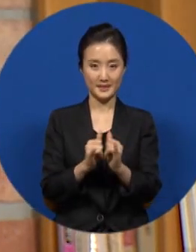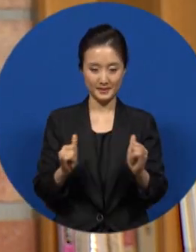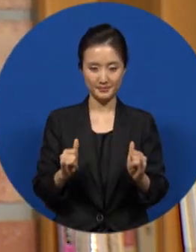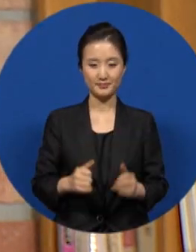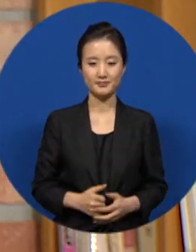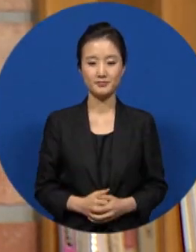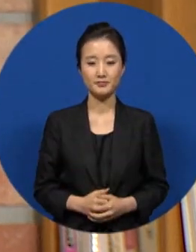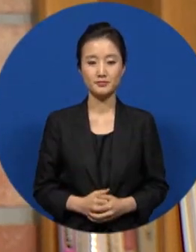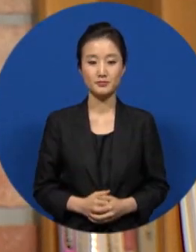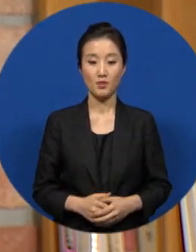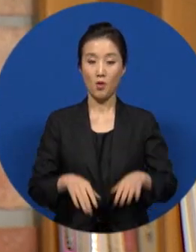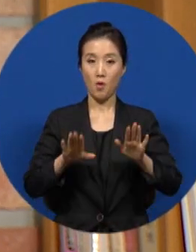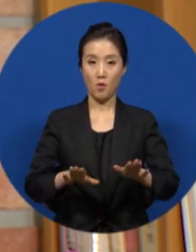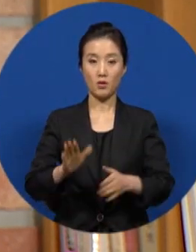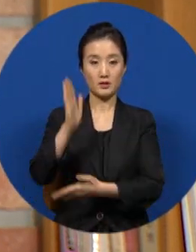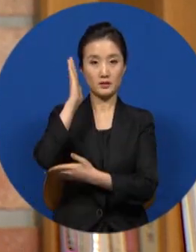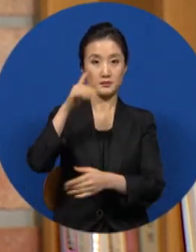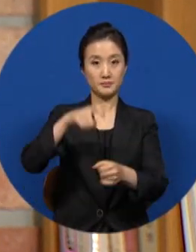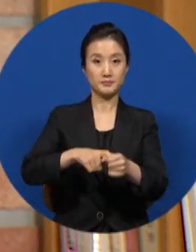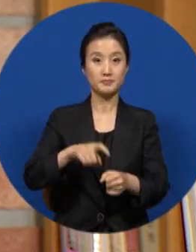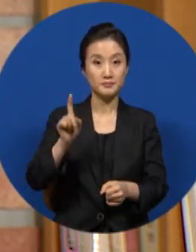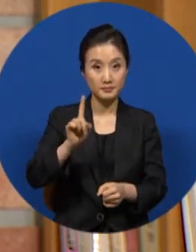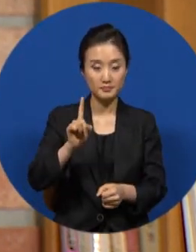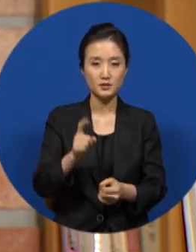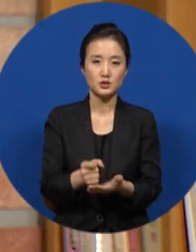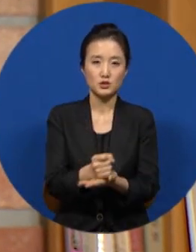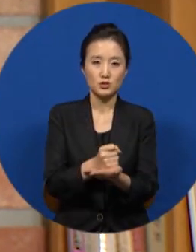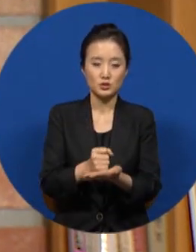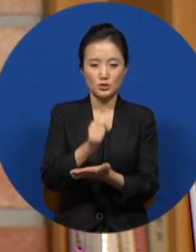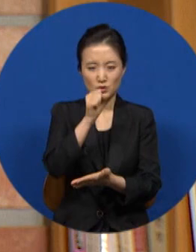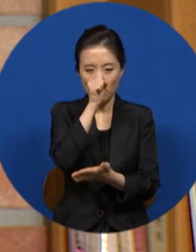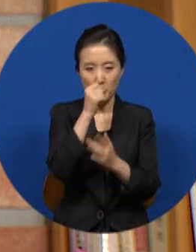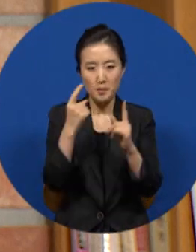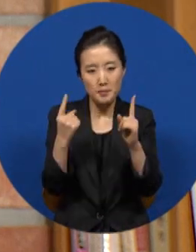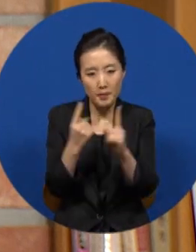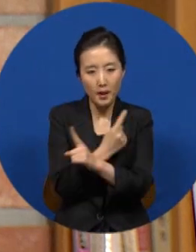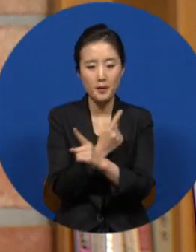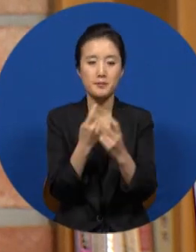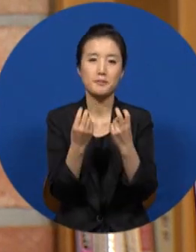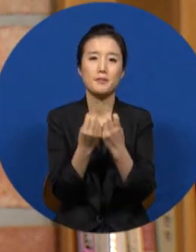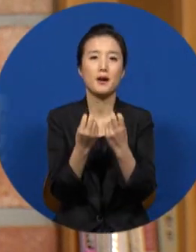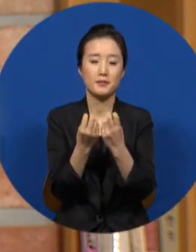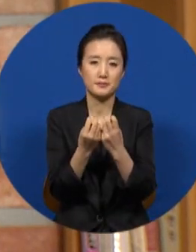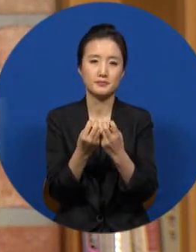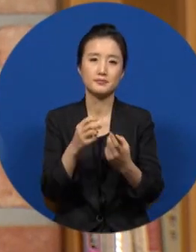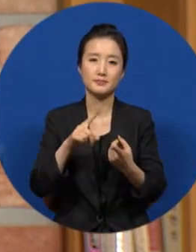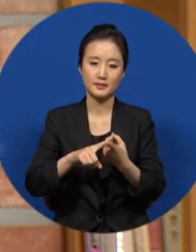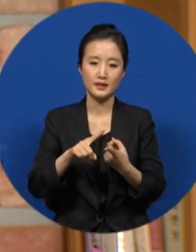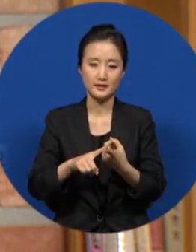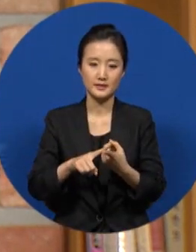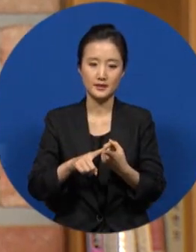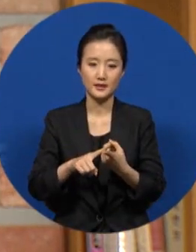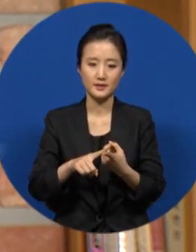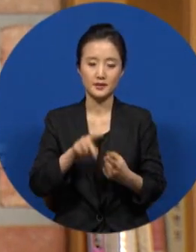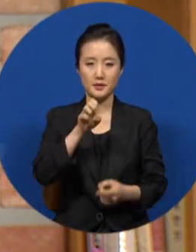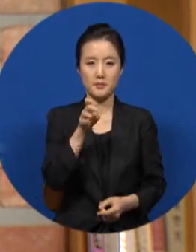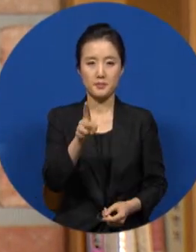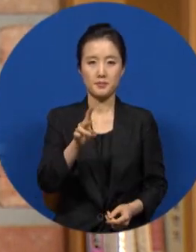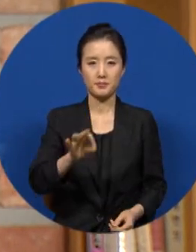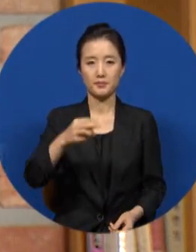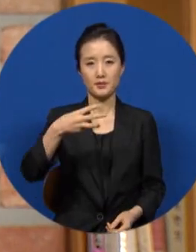어찌하면 조금 좋은 운으로 바꿔볼 수 있을까에 대한 방법을 조금 모색해보는 시간을 명리학자 입장으로서